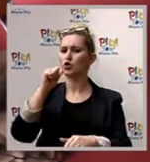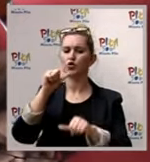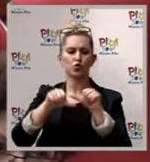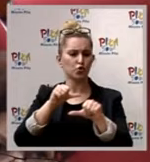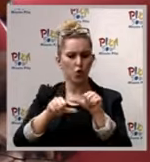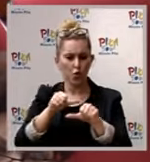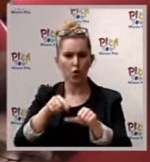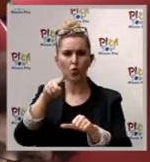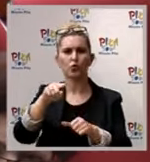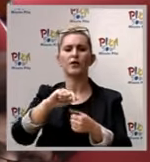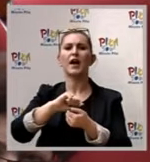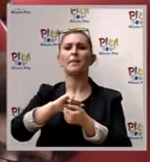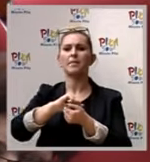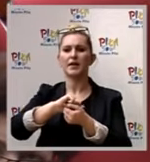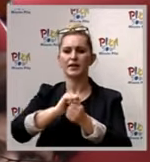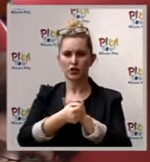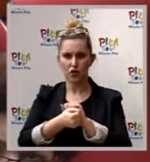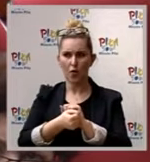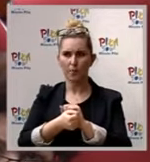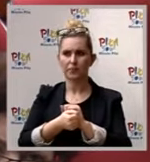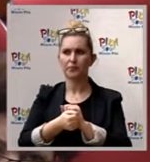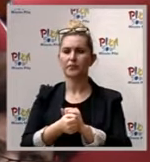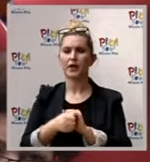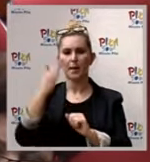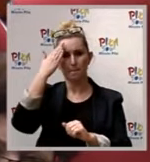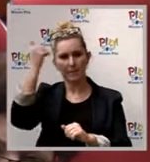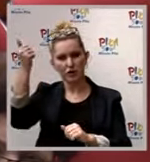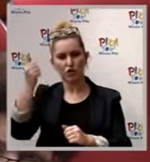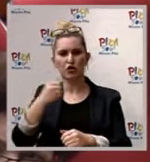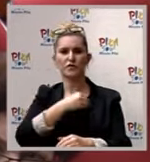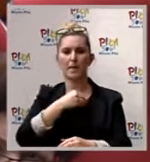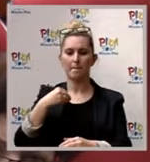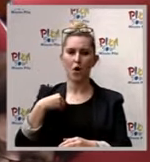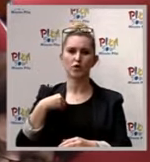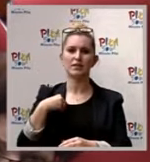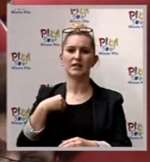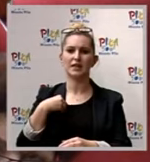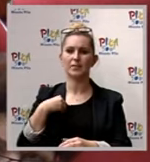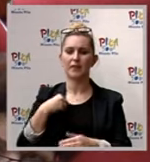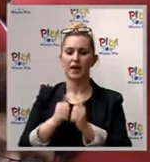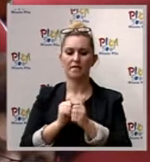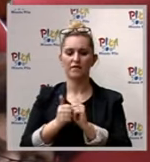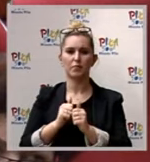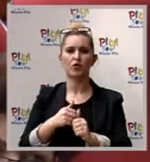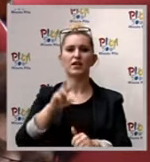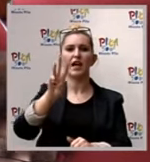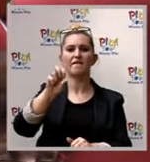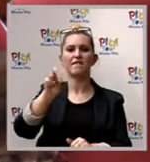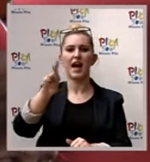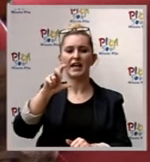w warcabach dla zawodników walczących w barwach Sprawni Razem.